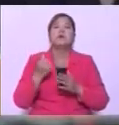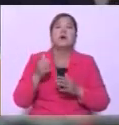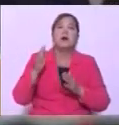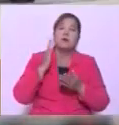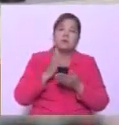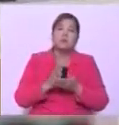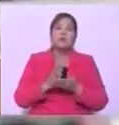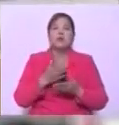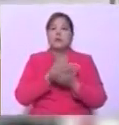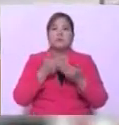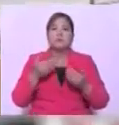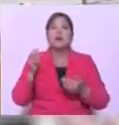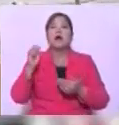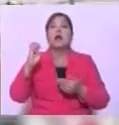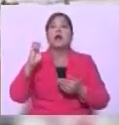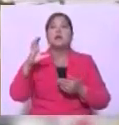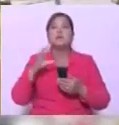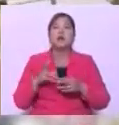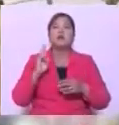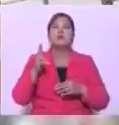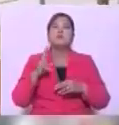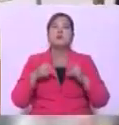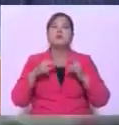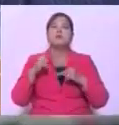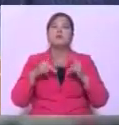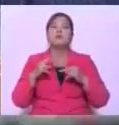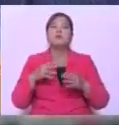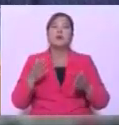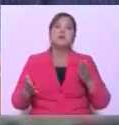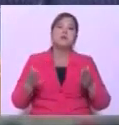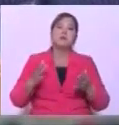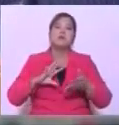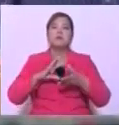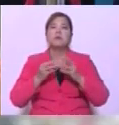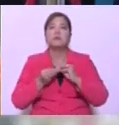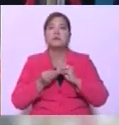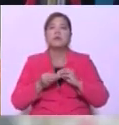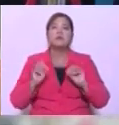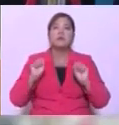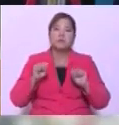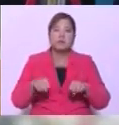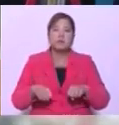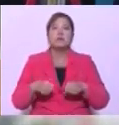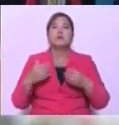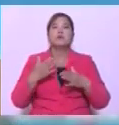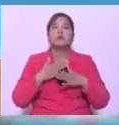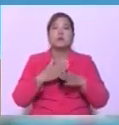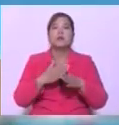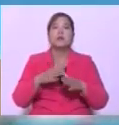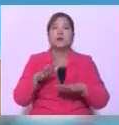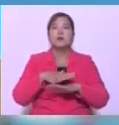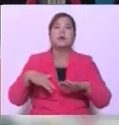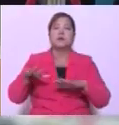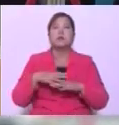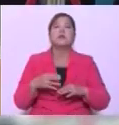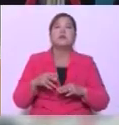Глава государства также ответил, кто будет заниматься строительством, если по итогам референдума решение получит поддержку народа. Это